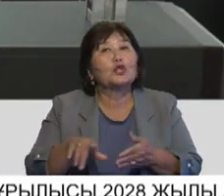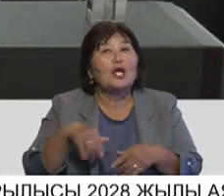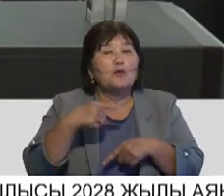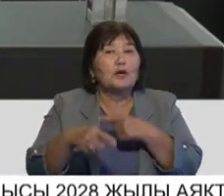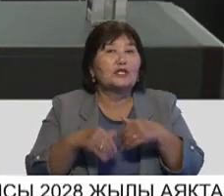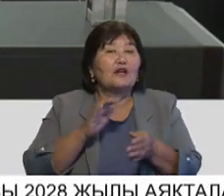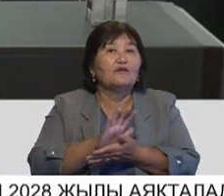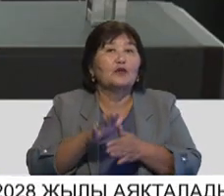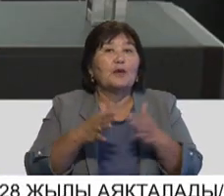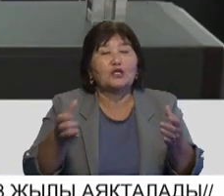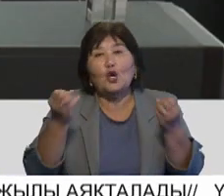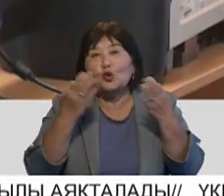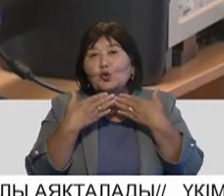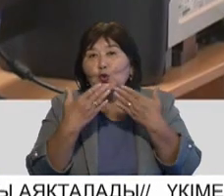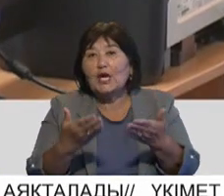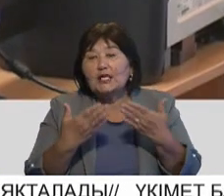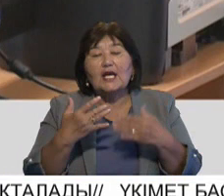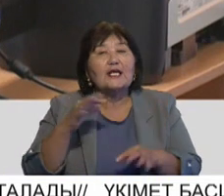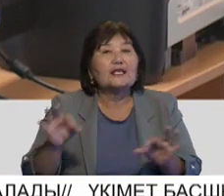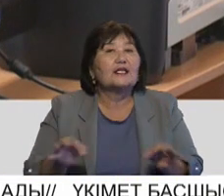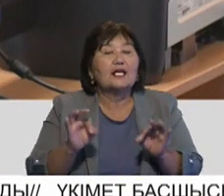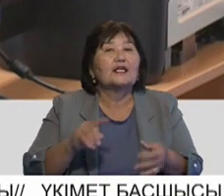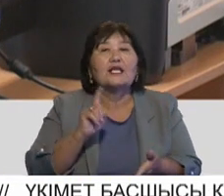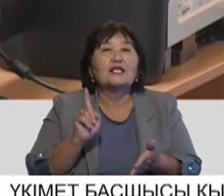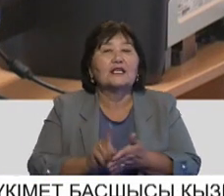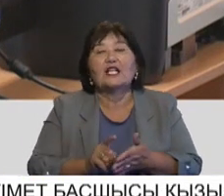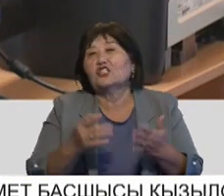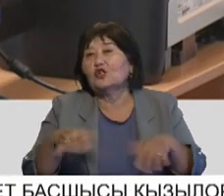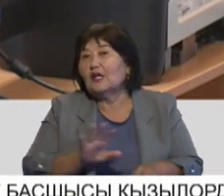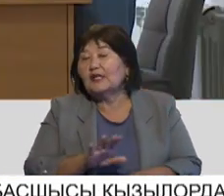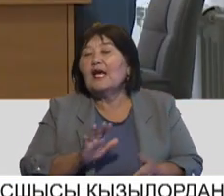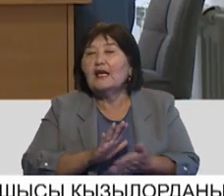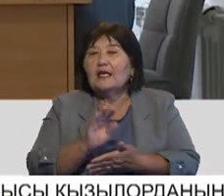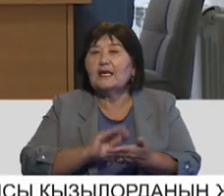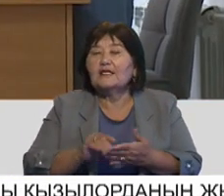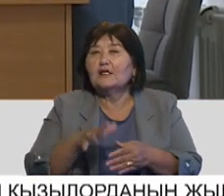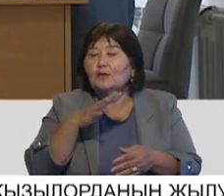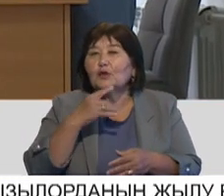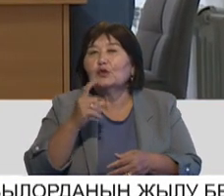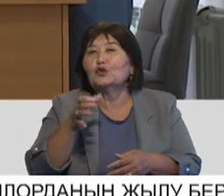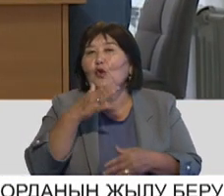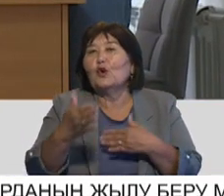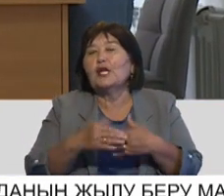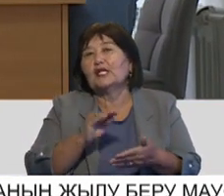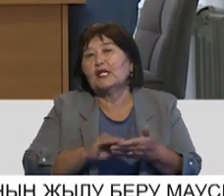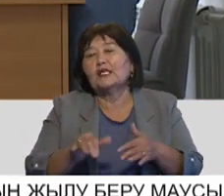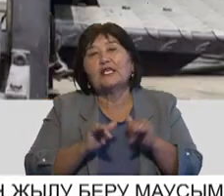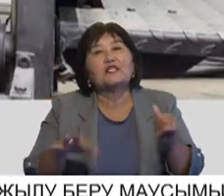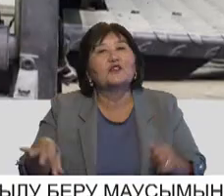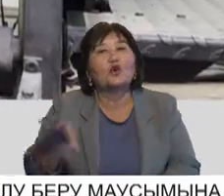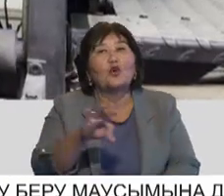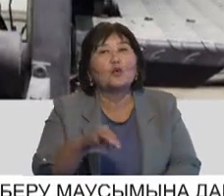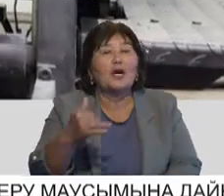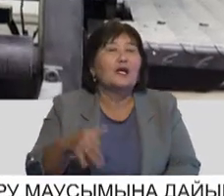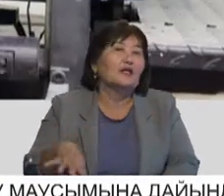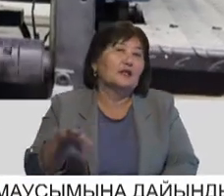процесс выпуска газет и культура их чтения никогда не должны прерываться. Издание за эти без малого 100 лет стало летописью развития области,